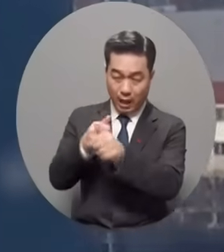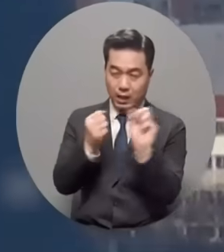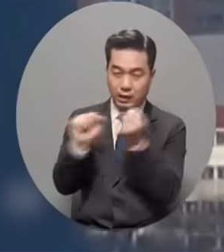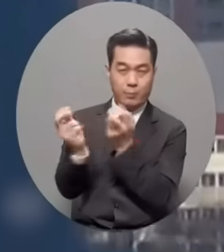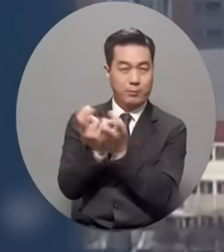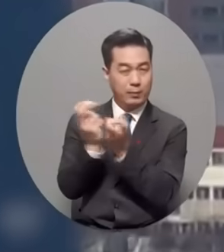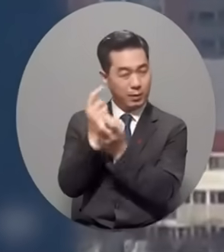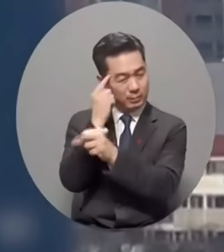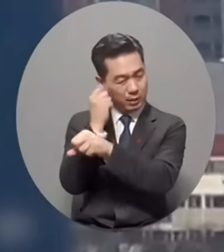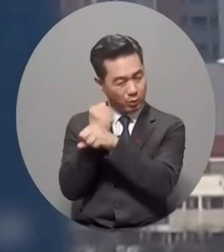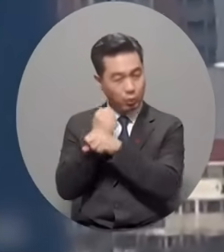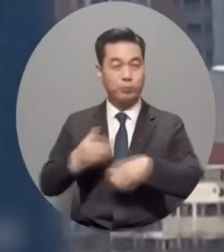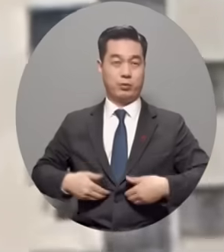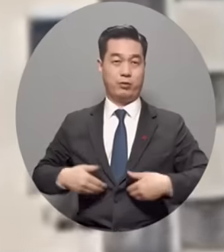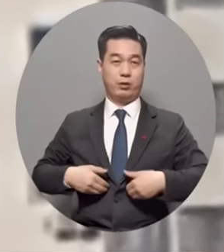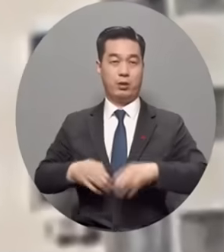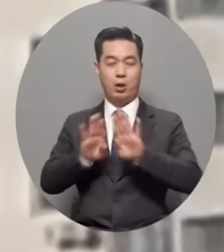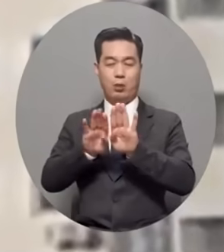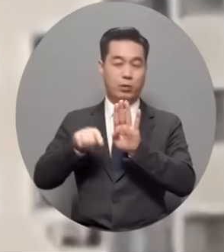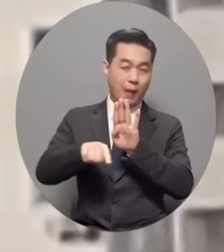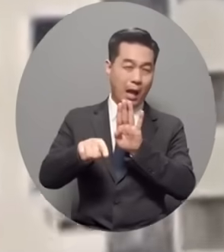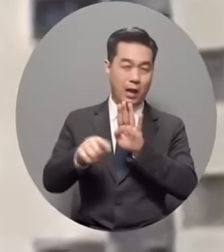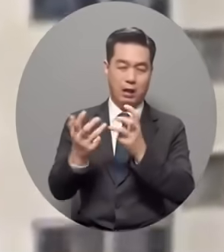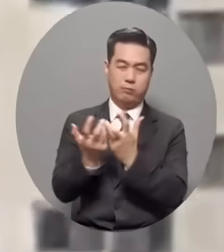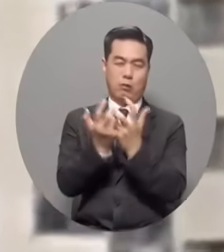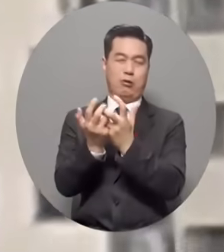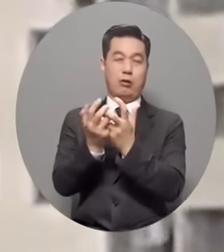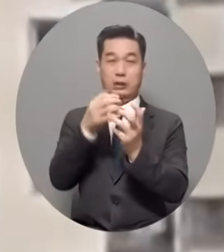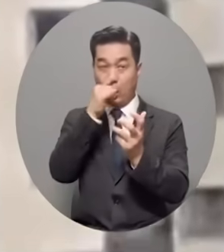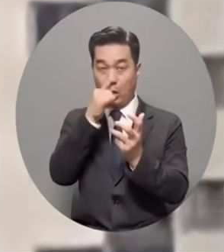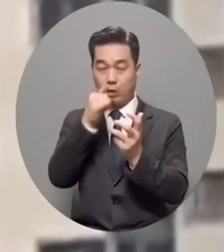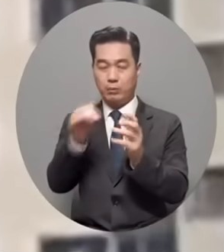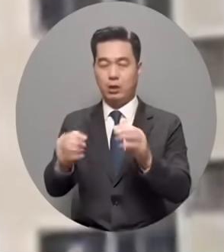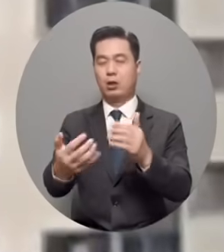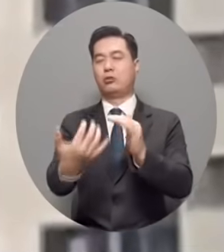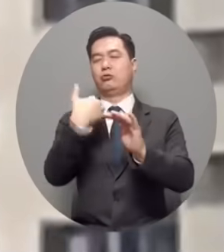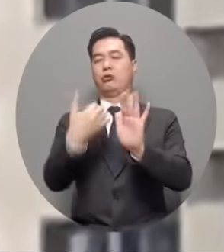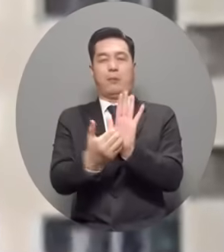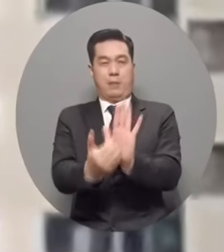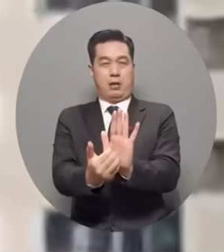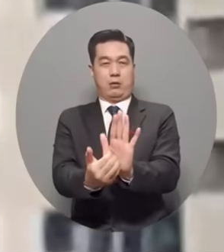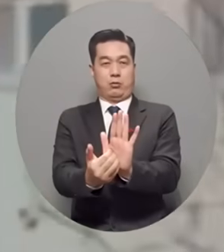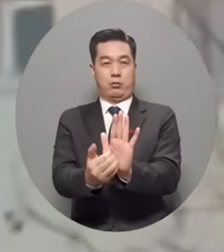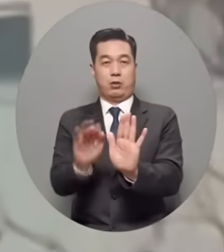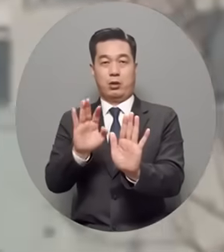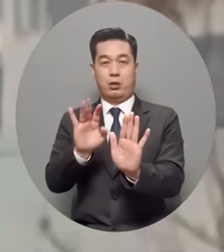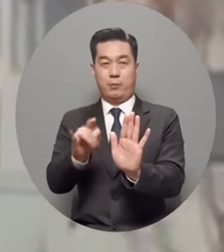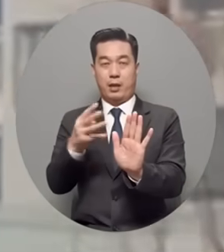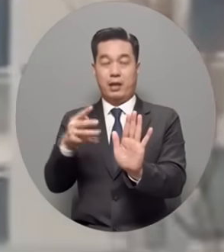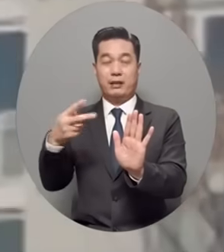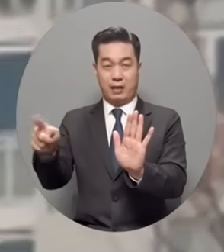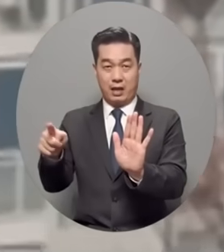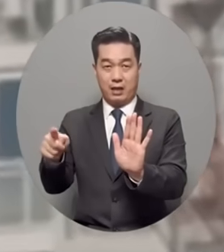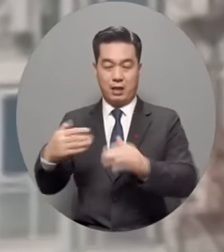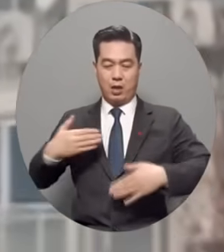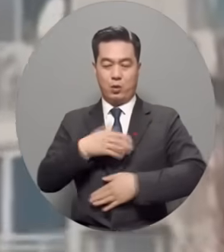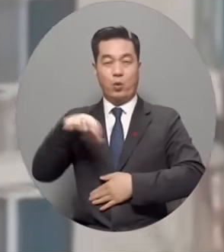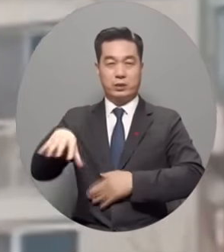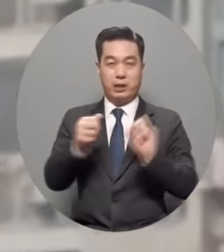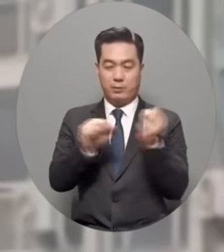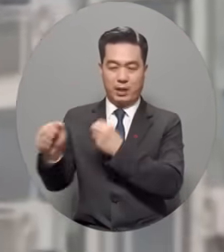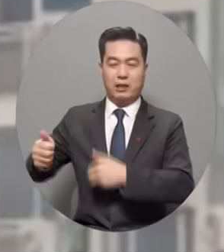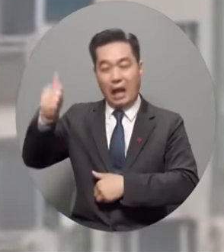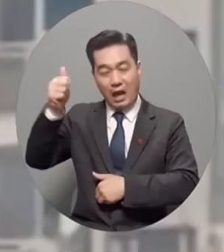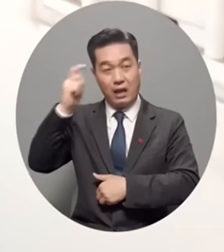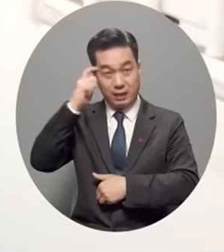합니다. 만약 문 밖에 연기가 보인다면 연기 유입을 최대한 막고 베란다나 욕실 등으로 피하는 편이 나을 수